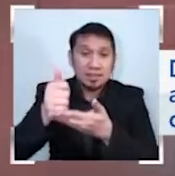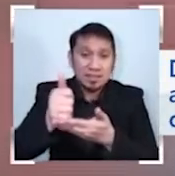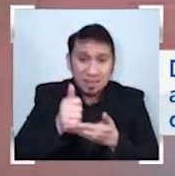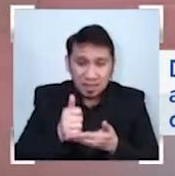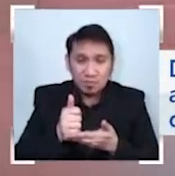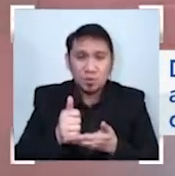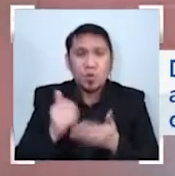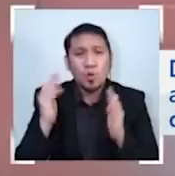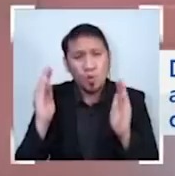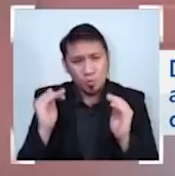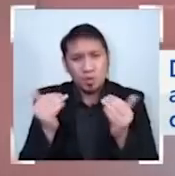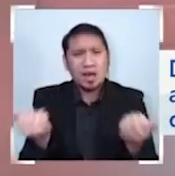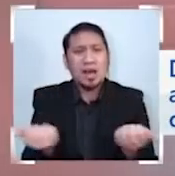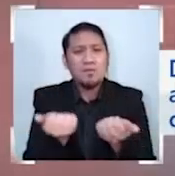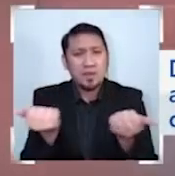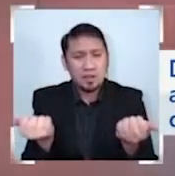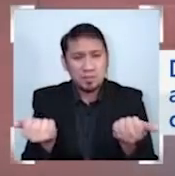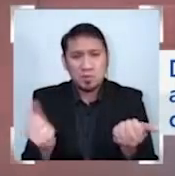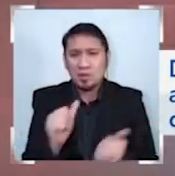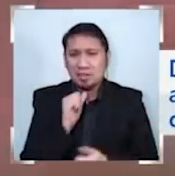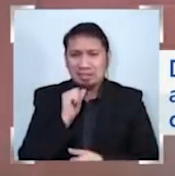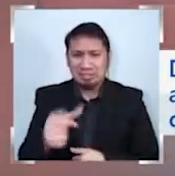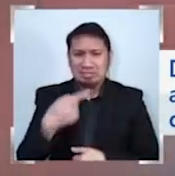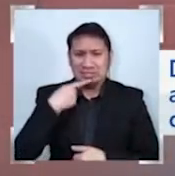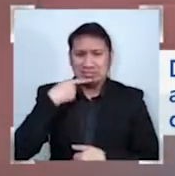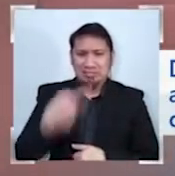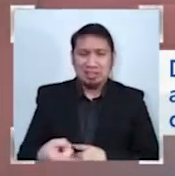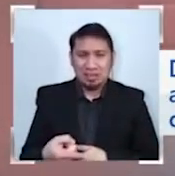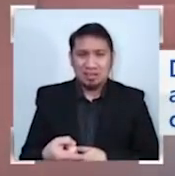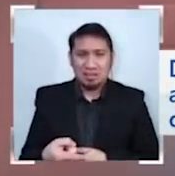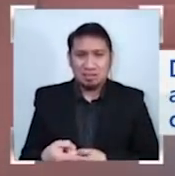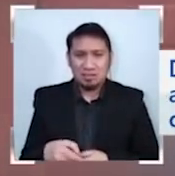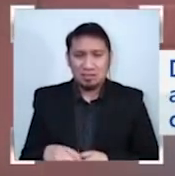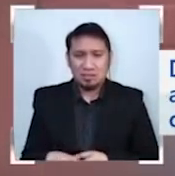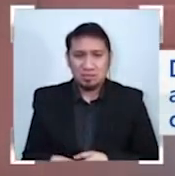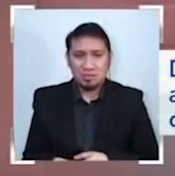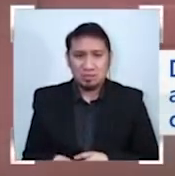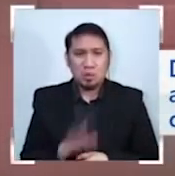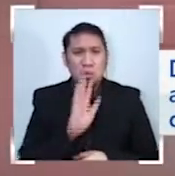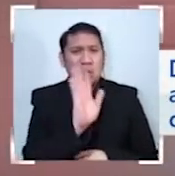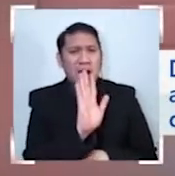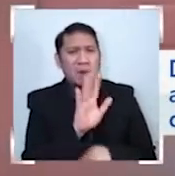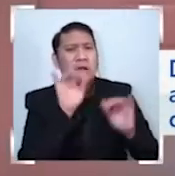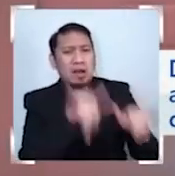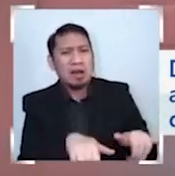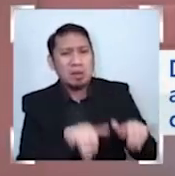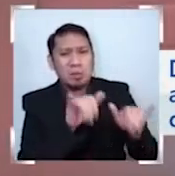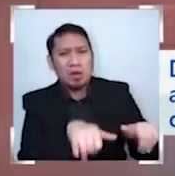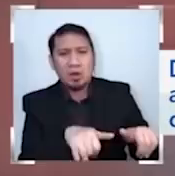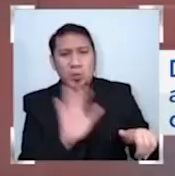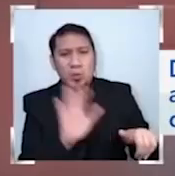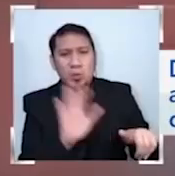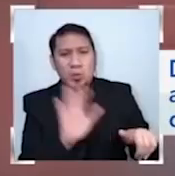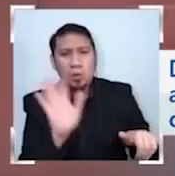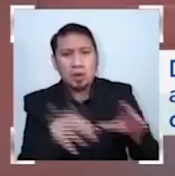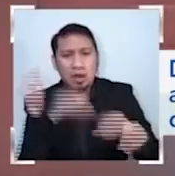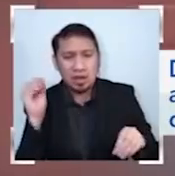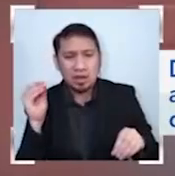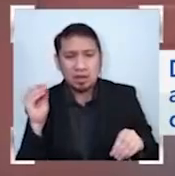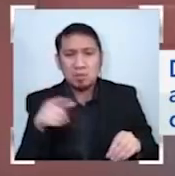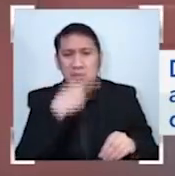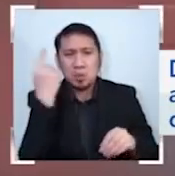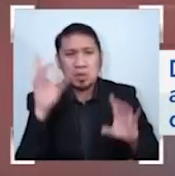hindi yung sasabihin pa na ganito lang kayo, huwag kayong lumabas kasi na threat kayo